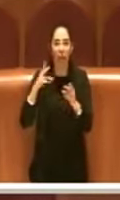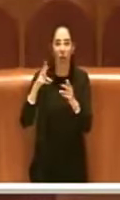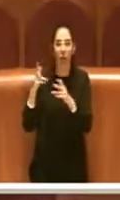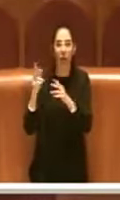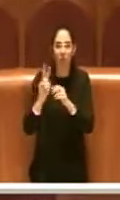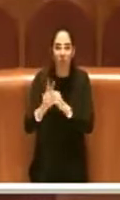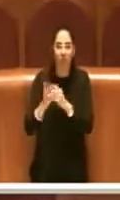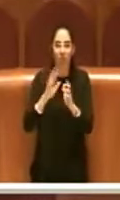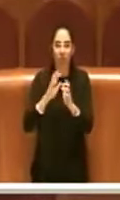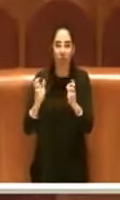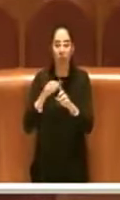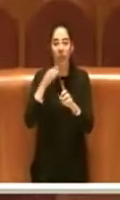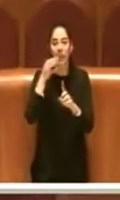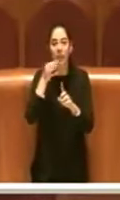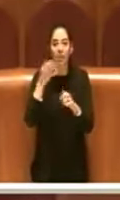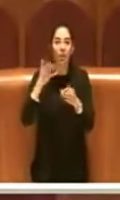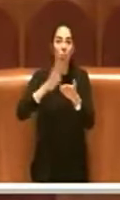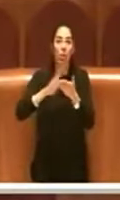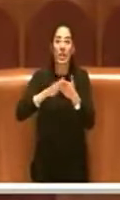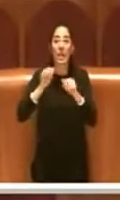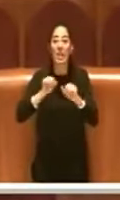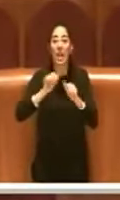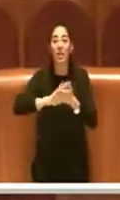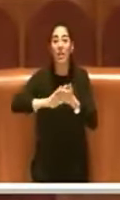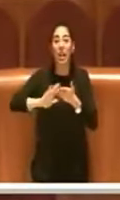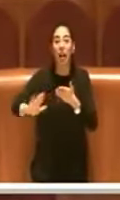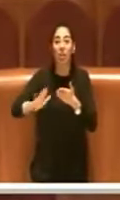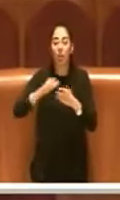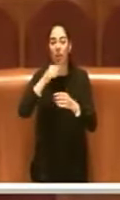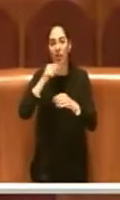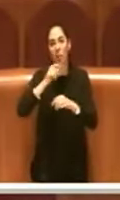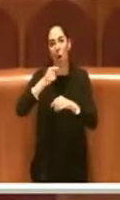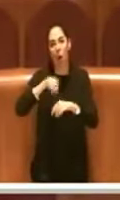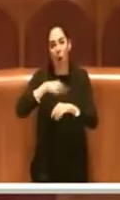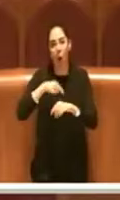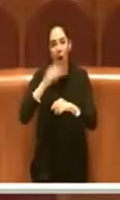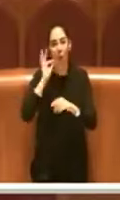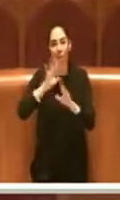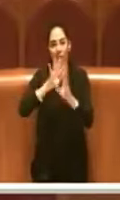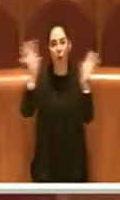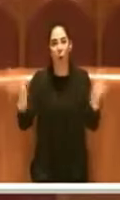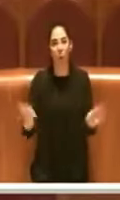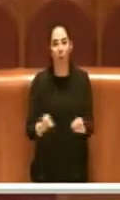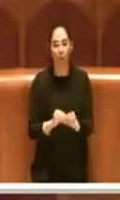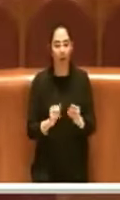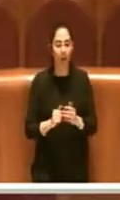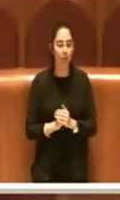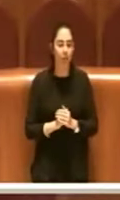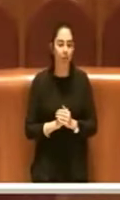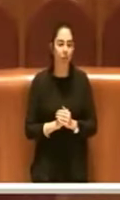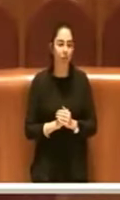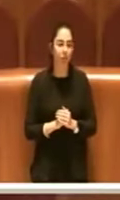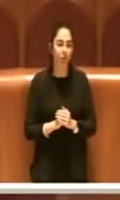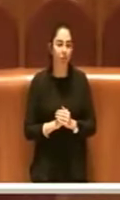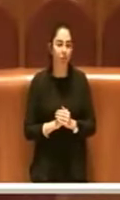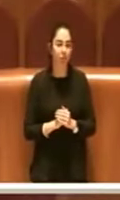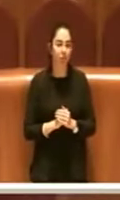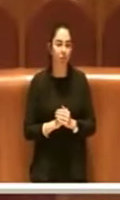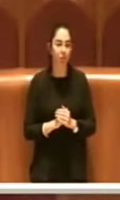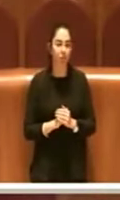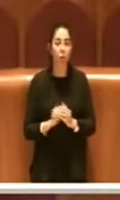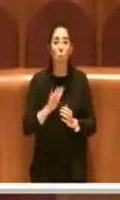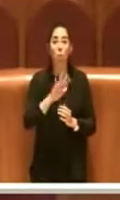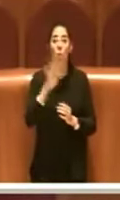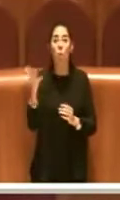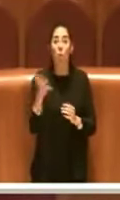dire, qualche ora per poter essere attivata completamente. Altresì un'altra richiesta che